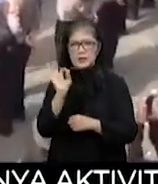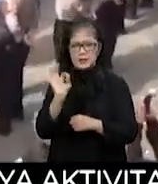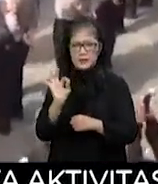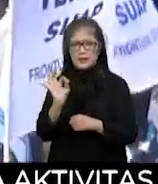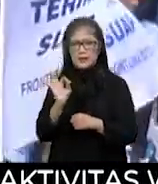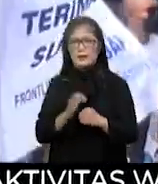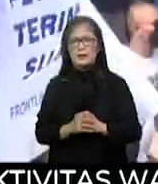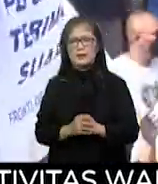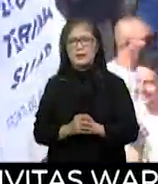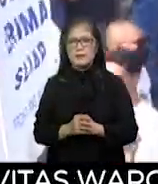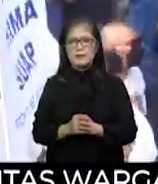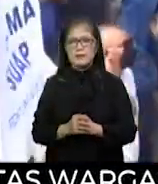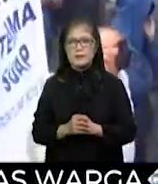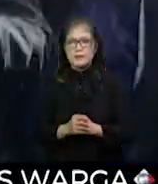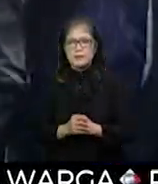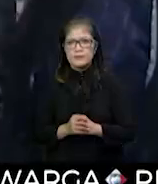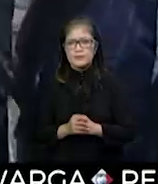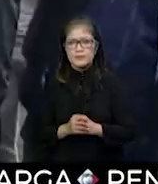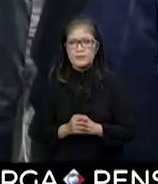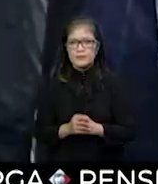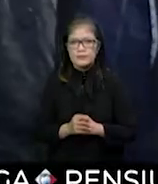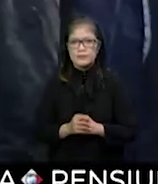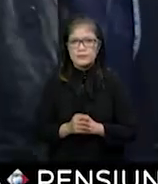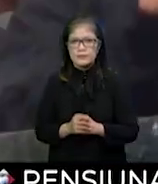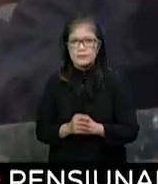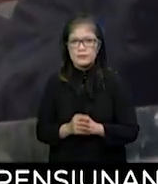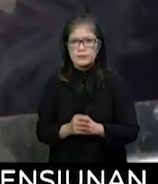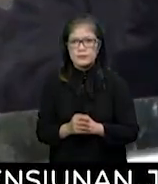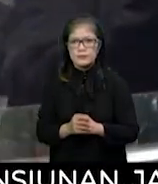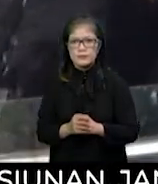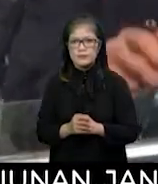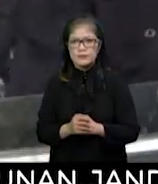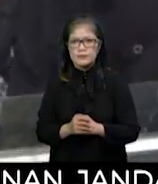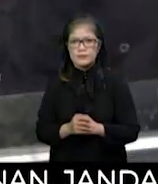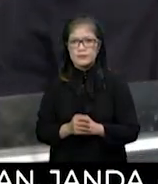Dari Bandung, Jawa Barat, Mujib Prayitno, iNews, melaporkan.